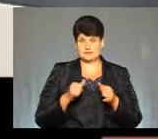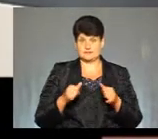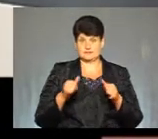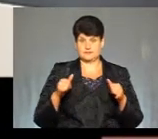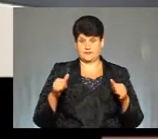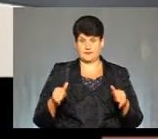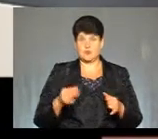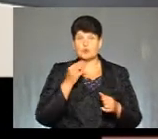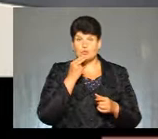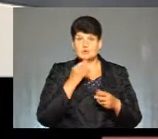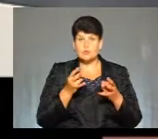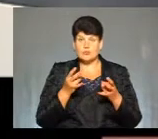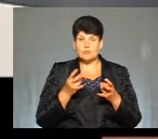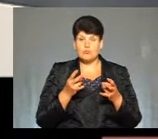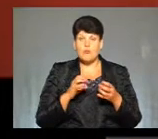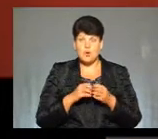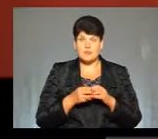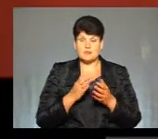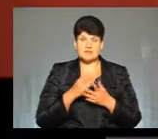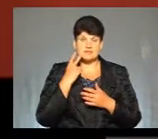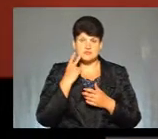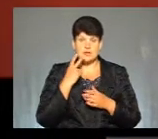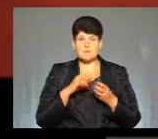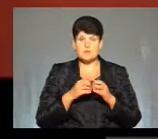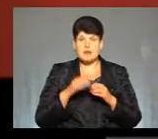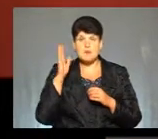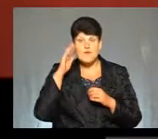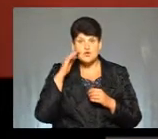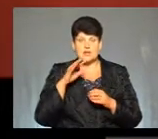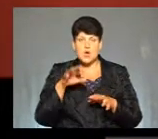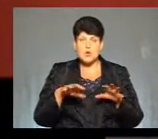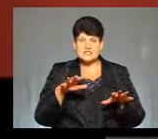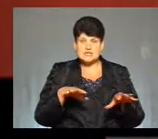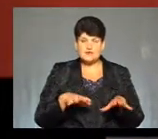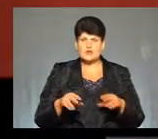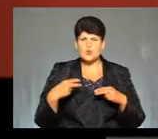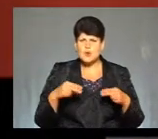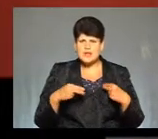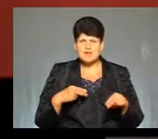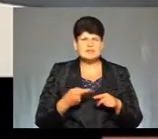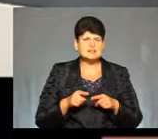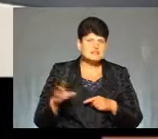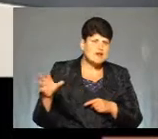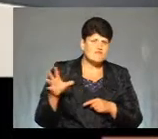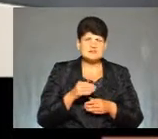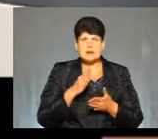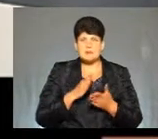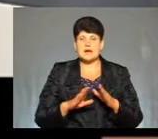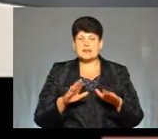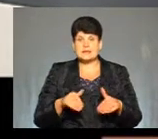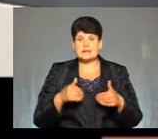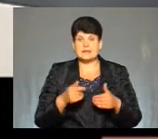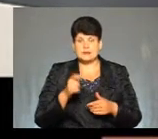продовольча проблема за завжди стоїть. Проблема води, проблема розташування, торгівлі і все інше. Все це має дати Україні